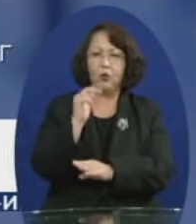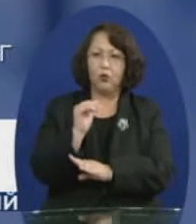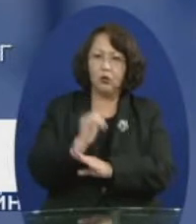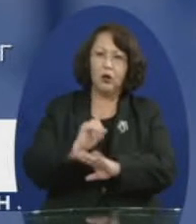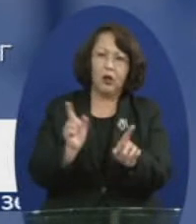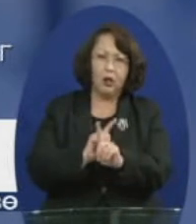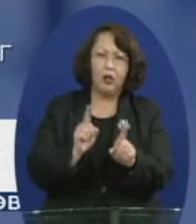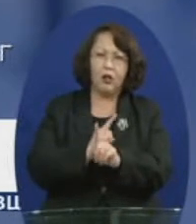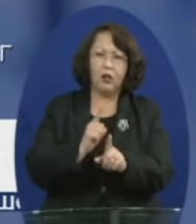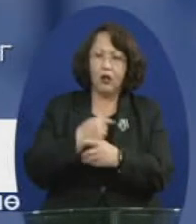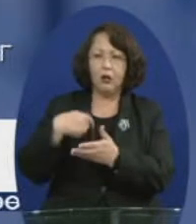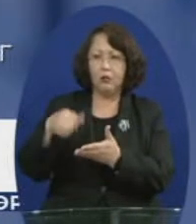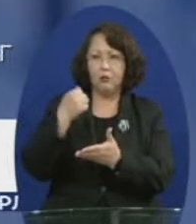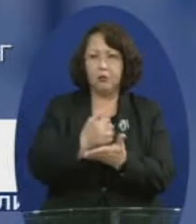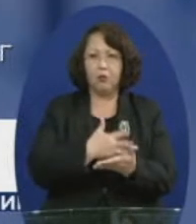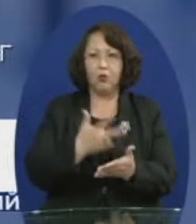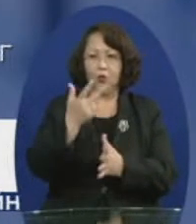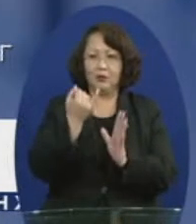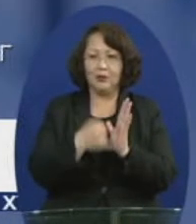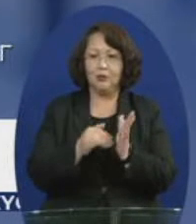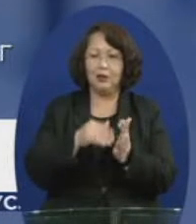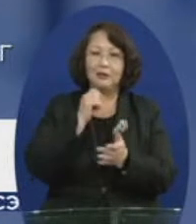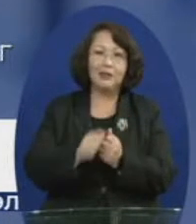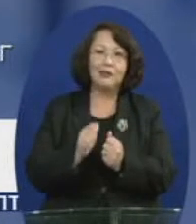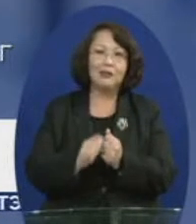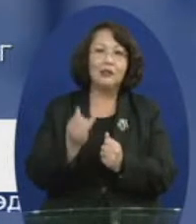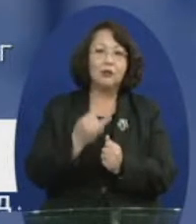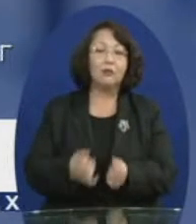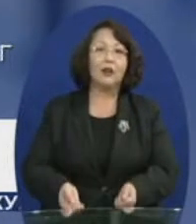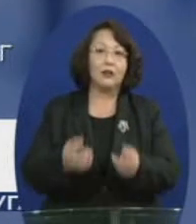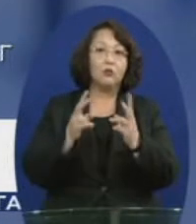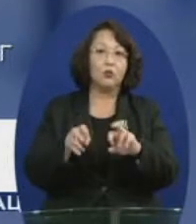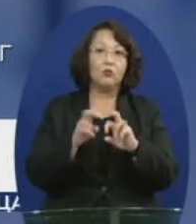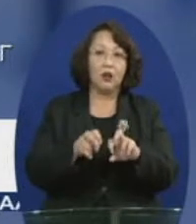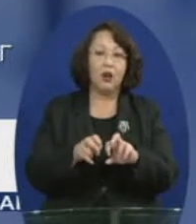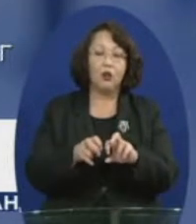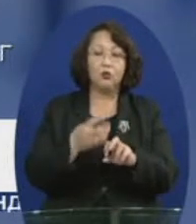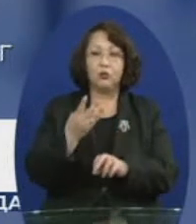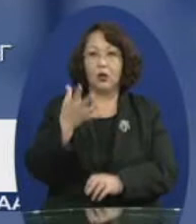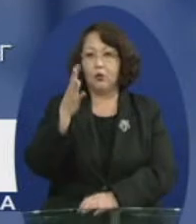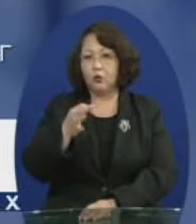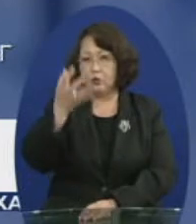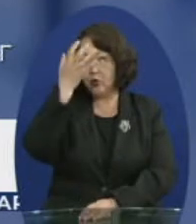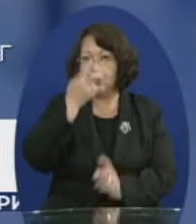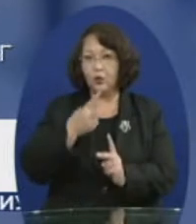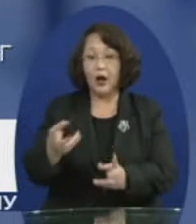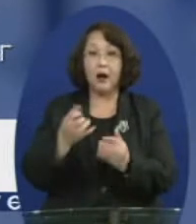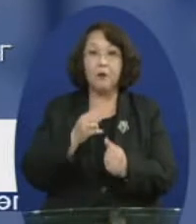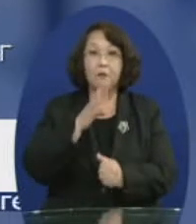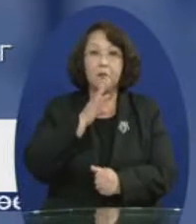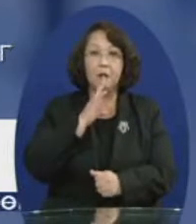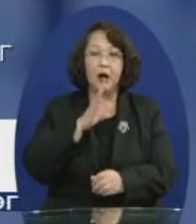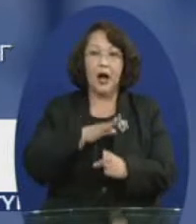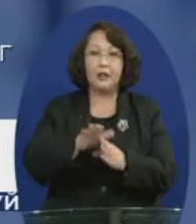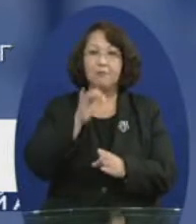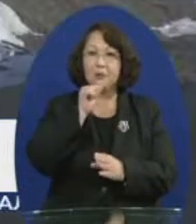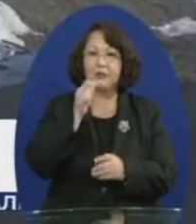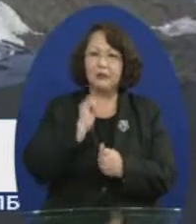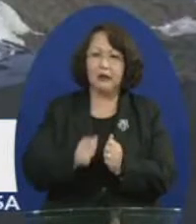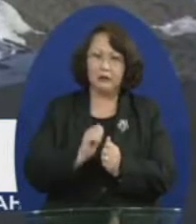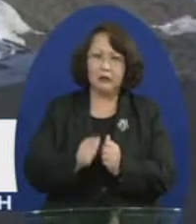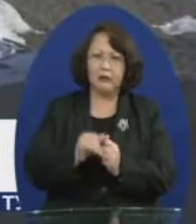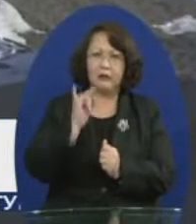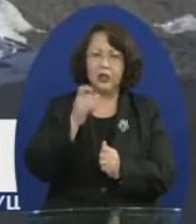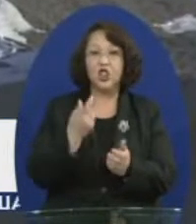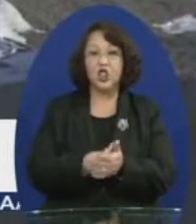хоног зарцуулж 360 мянган төгрөгийн зардал гаргадаг гэсэн судалгаа байна. Тэдний 45% нь төрийн үйлчлэгийг авахдаа албан бус зардал